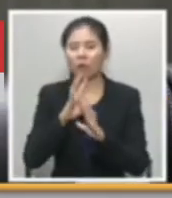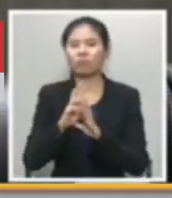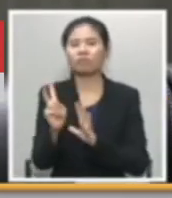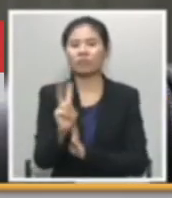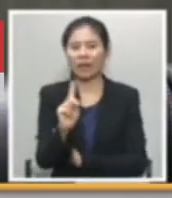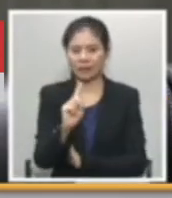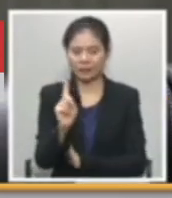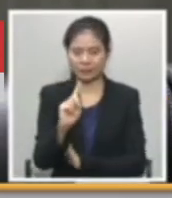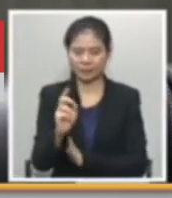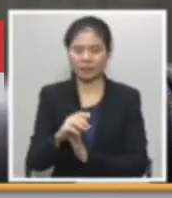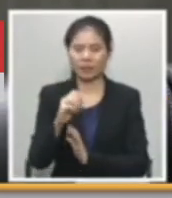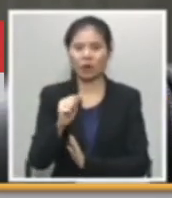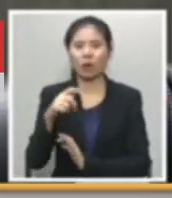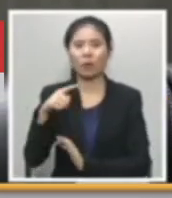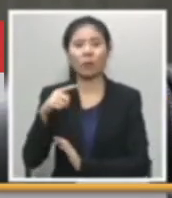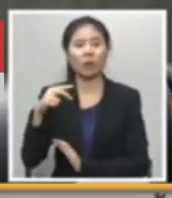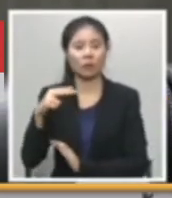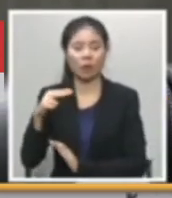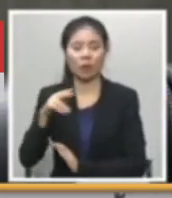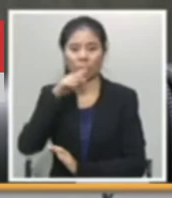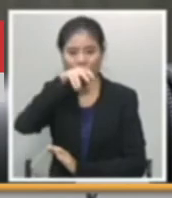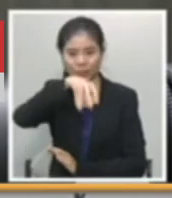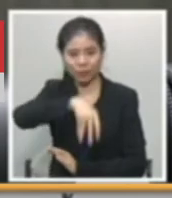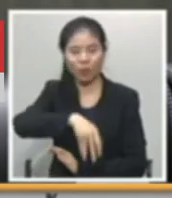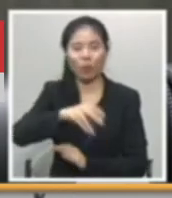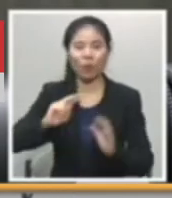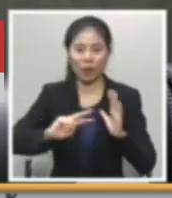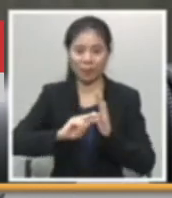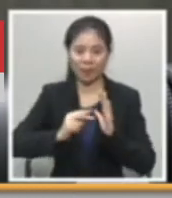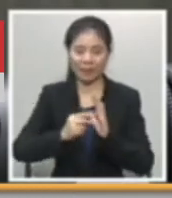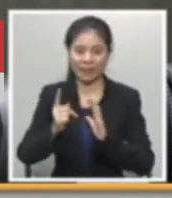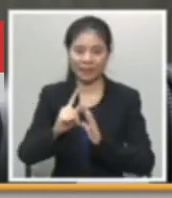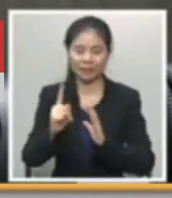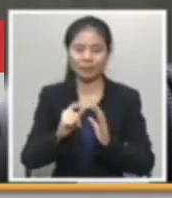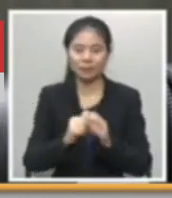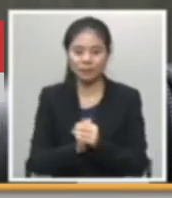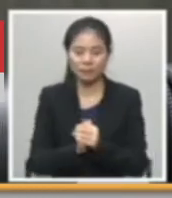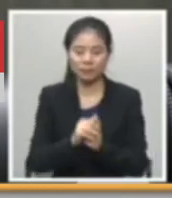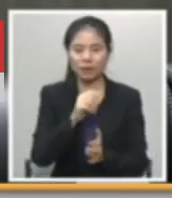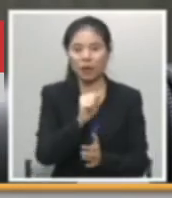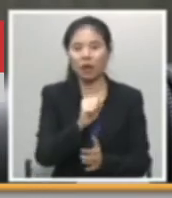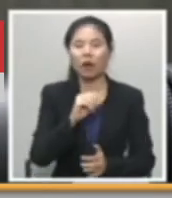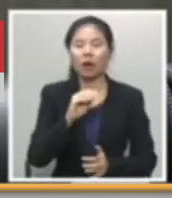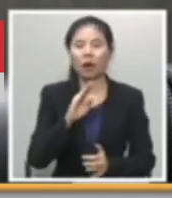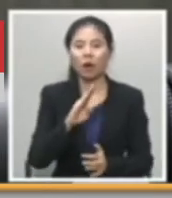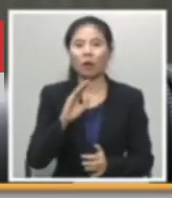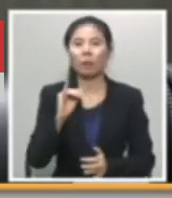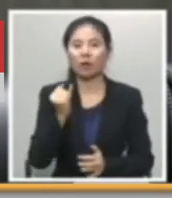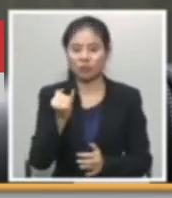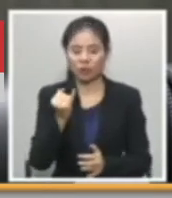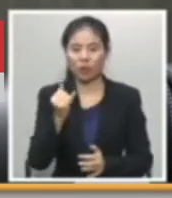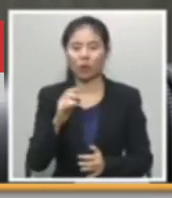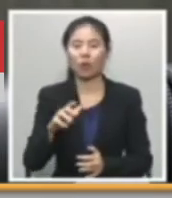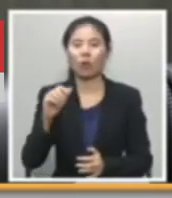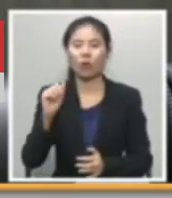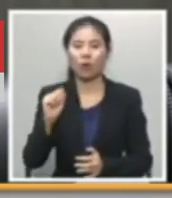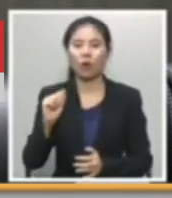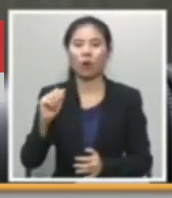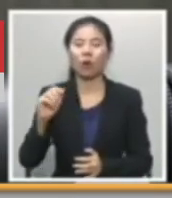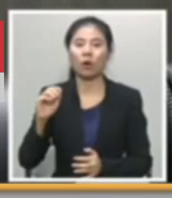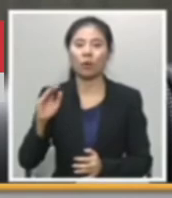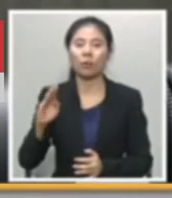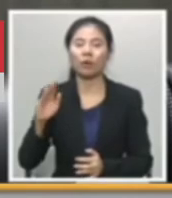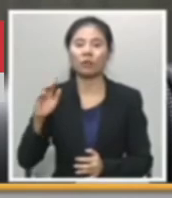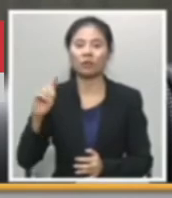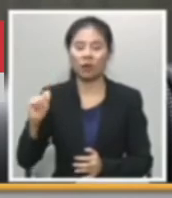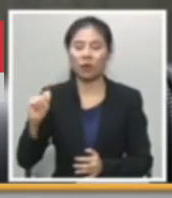องถิ่นหมายความถึงองค์การบริหารส่วนจังหวัดเทศบาลองค์การบริหารส่วน